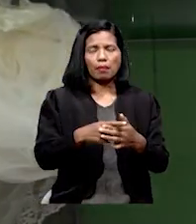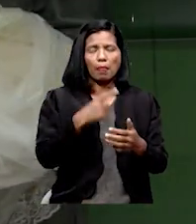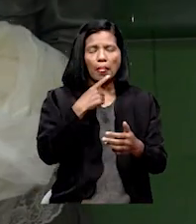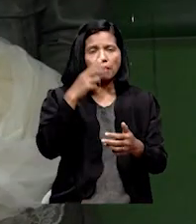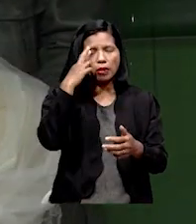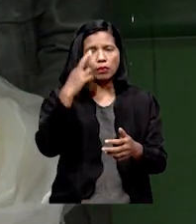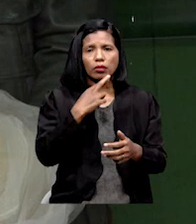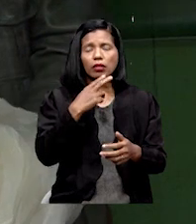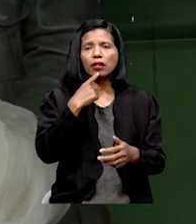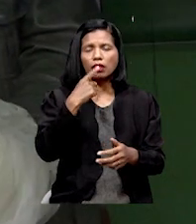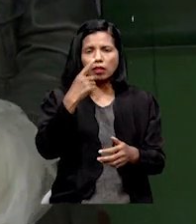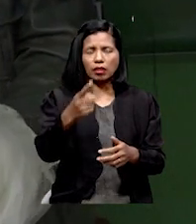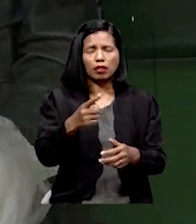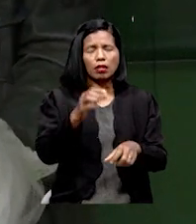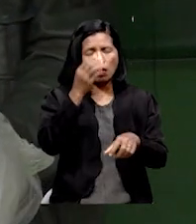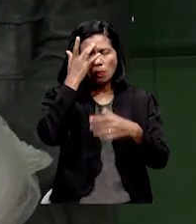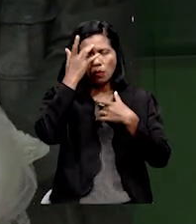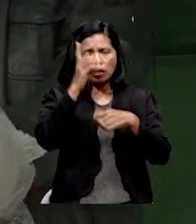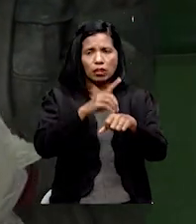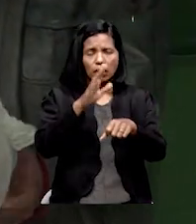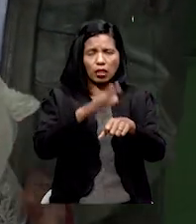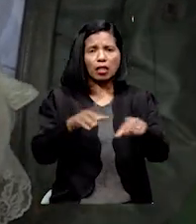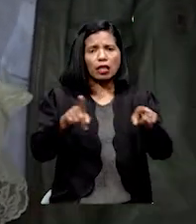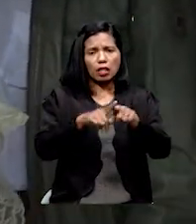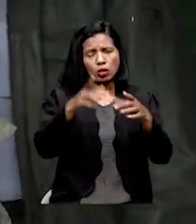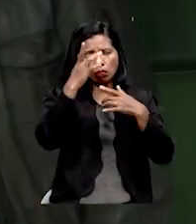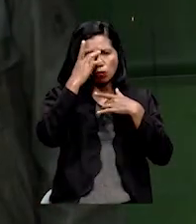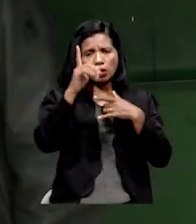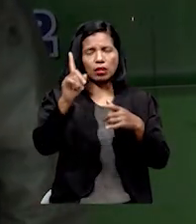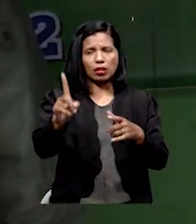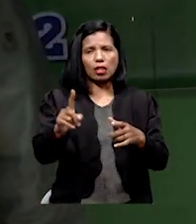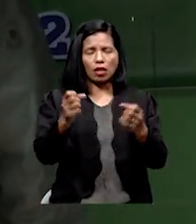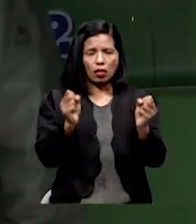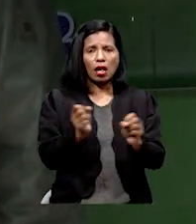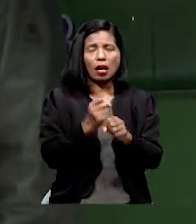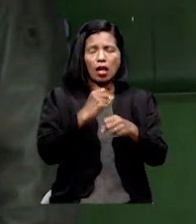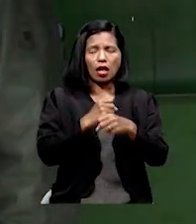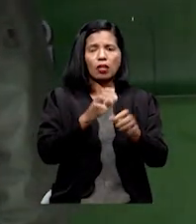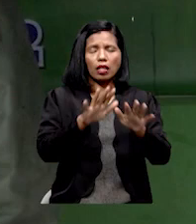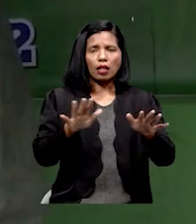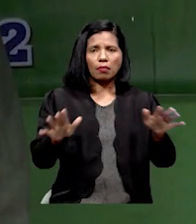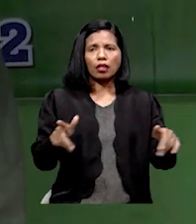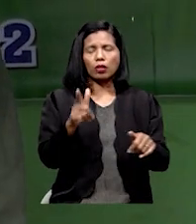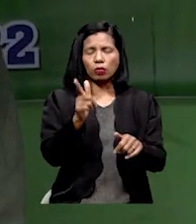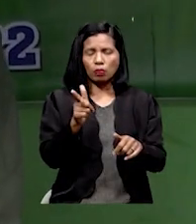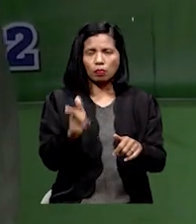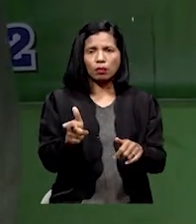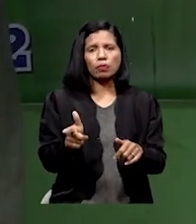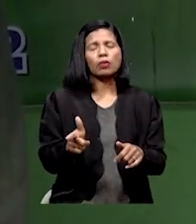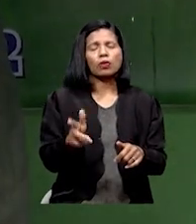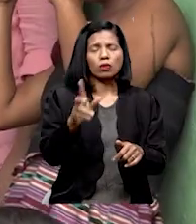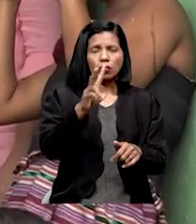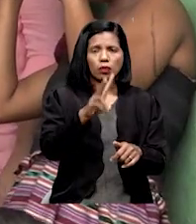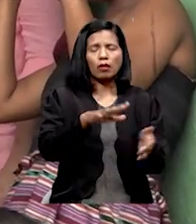ne considera dengue ne san surtu ira. Tamba da daune halakon ona labari krua nulu resin nye vida kompara